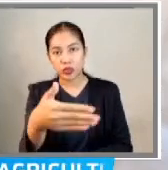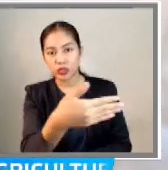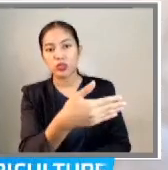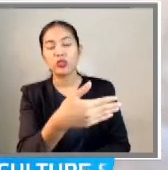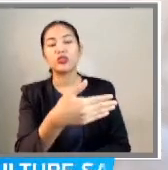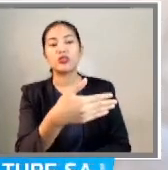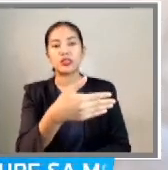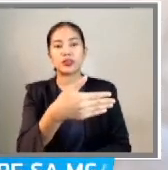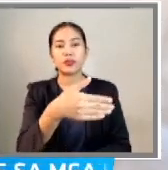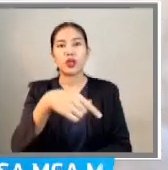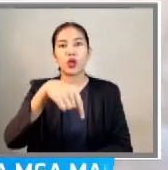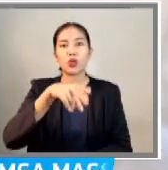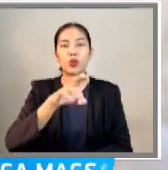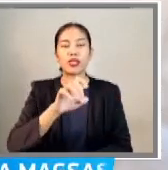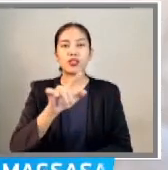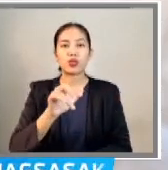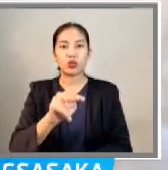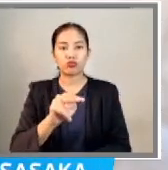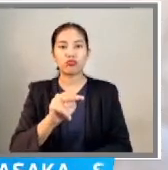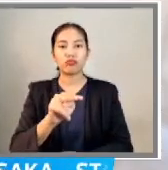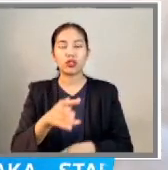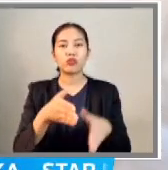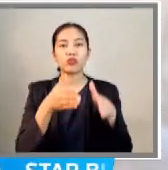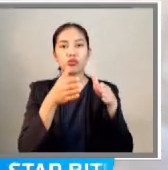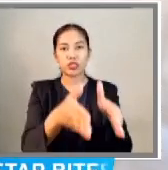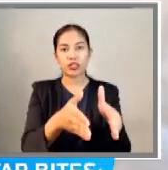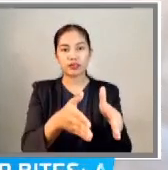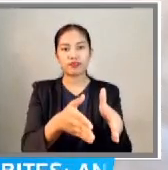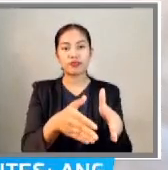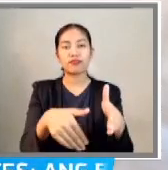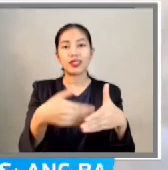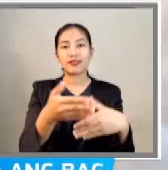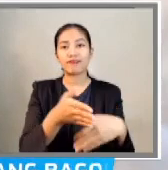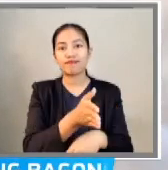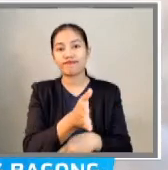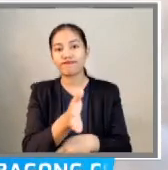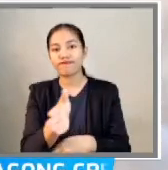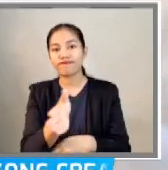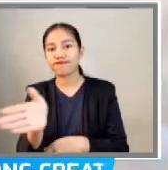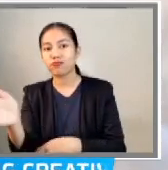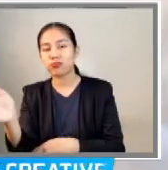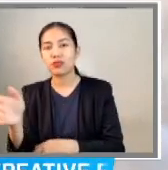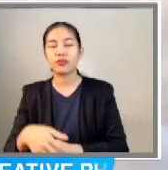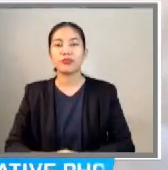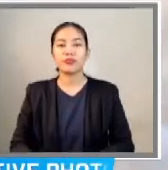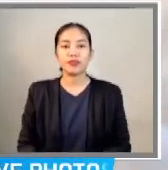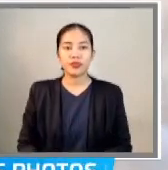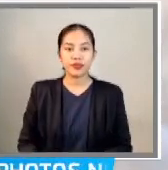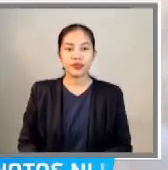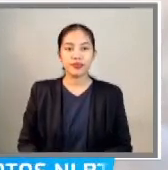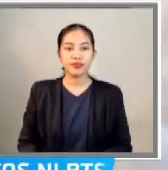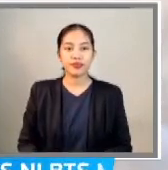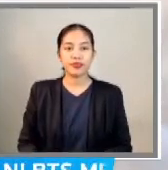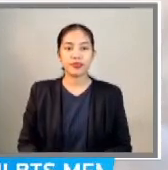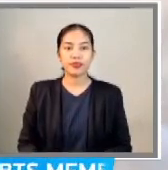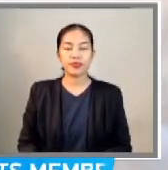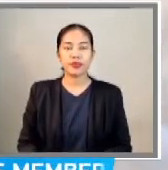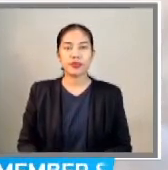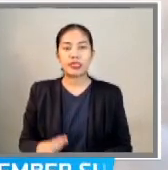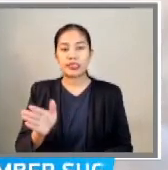sa Arlegue Street, tapos ay kakaliwa sa Picasal Street, kaliwa sa Concepcion Street, kakanan sa Carcer